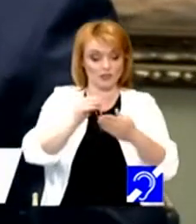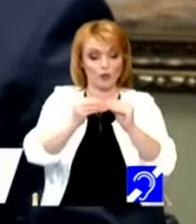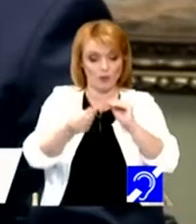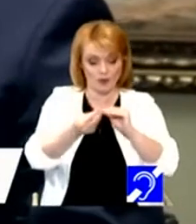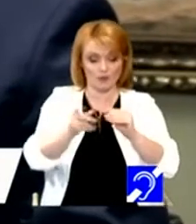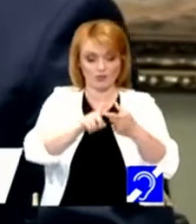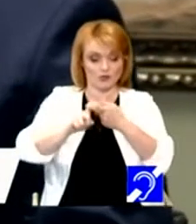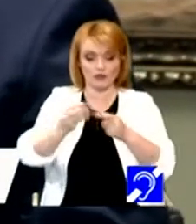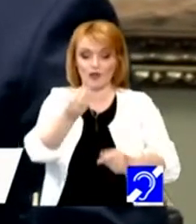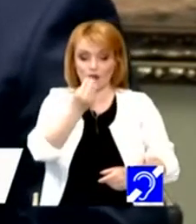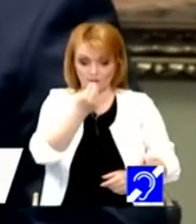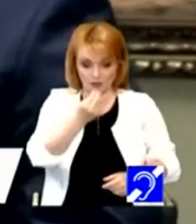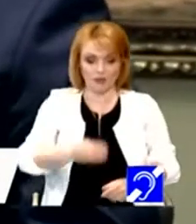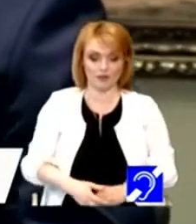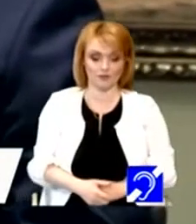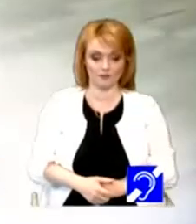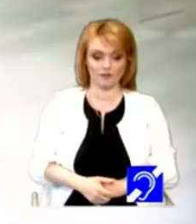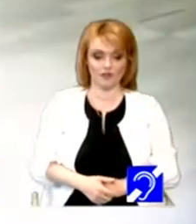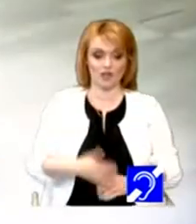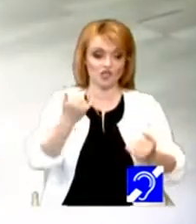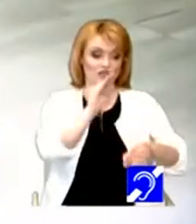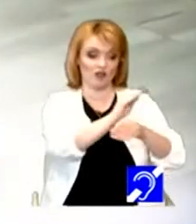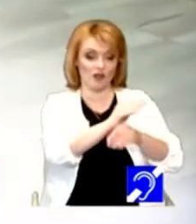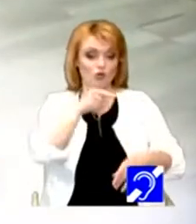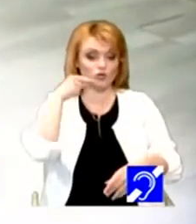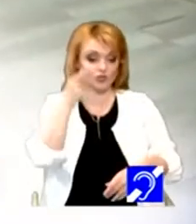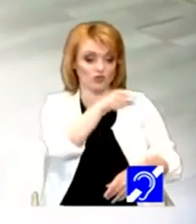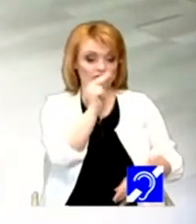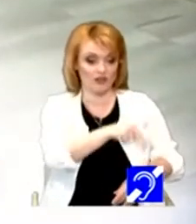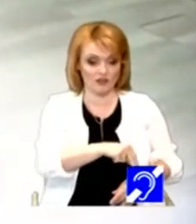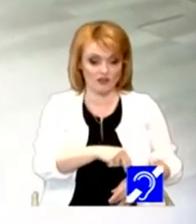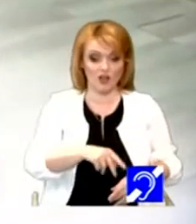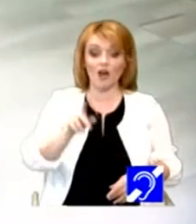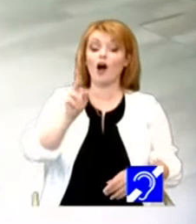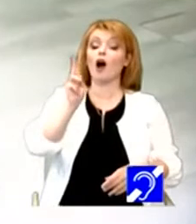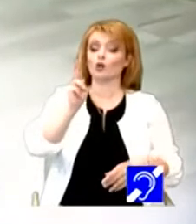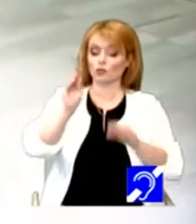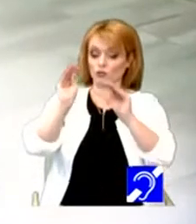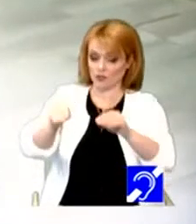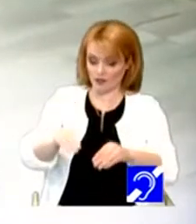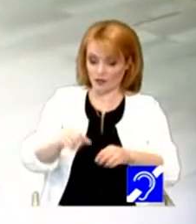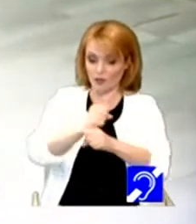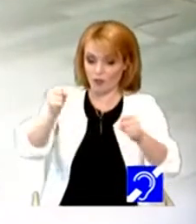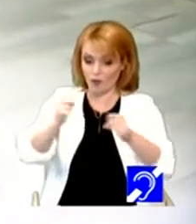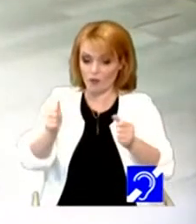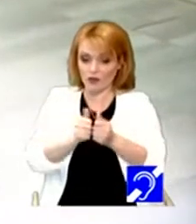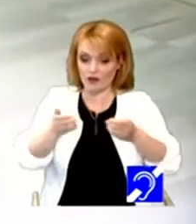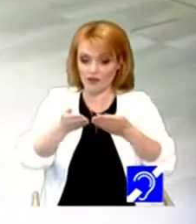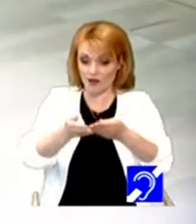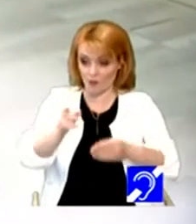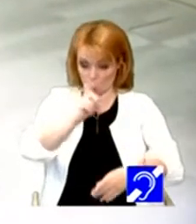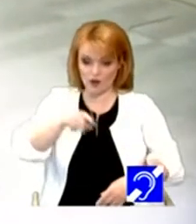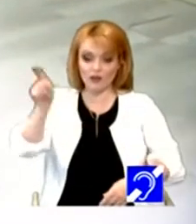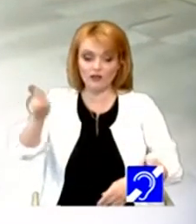проблемы, складывающиеся проблемы на этом рынке на Россию. Не мы же заминировали подходы к порту. Это Украина заминировала. Я уже много раз